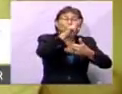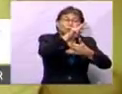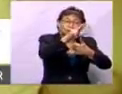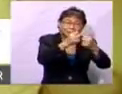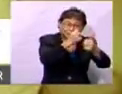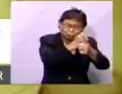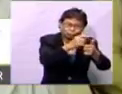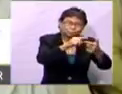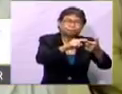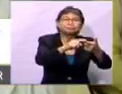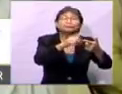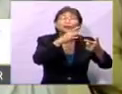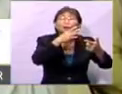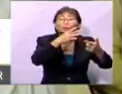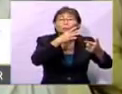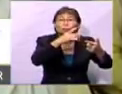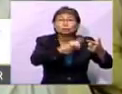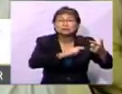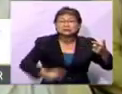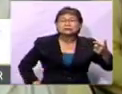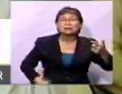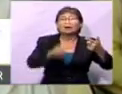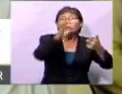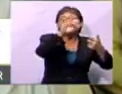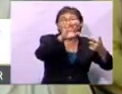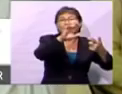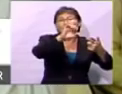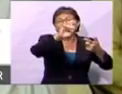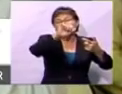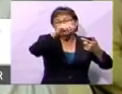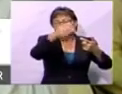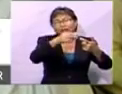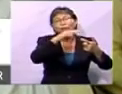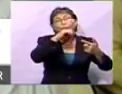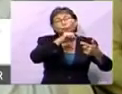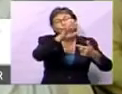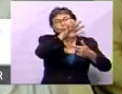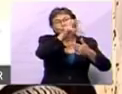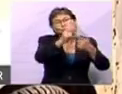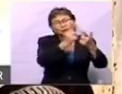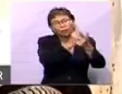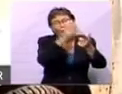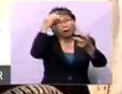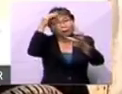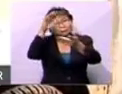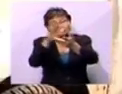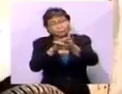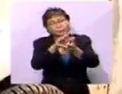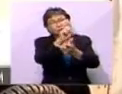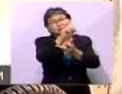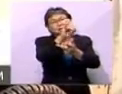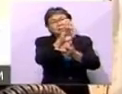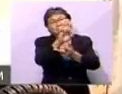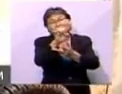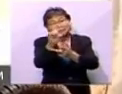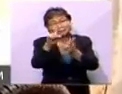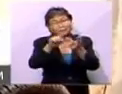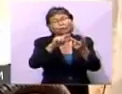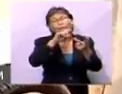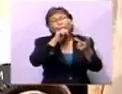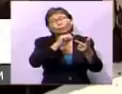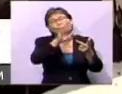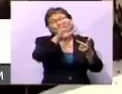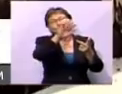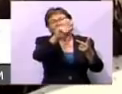Malah keluaran dalam negara kasar KDNK Malaysia yang berkembang 5.9% tahun lalu pula merupakan pertumbuhan